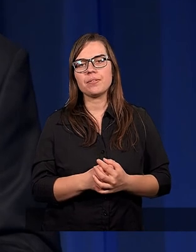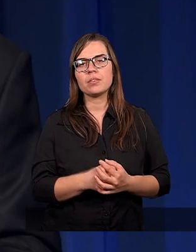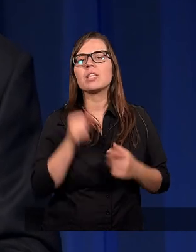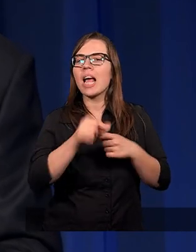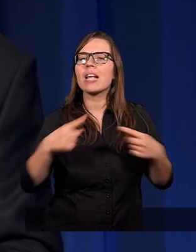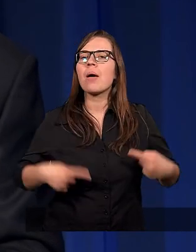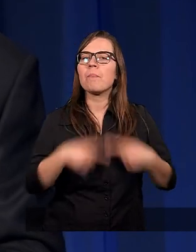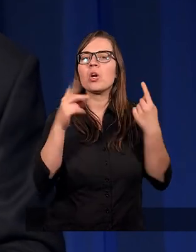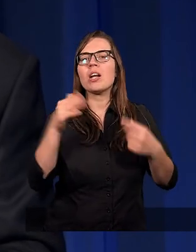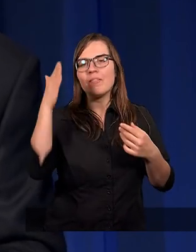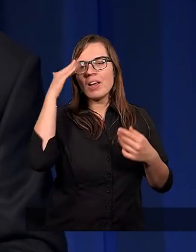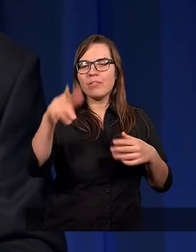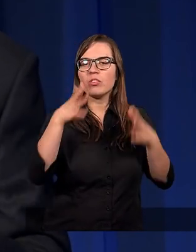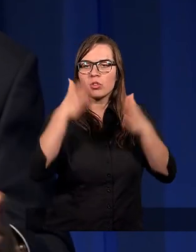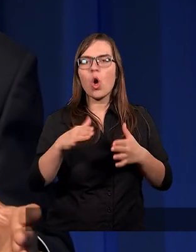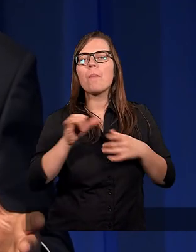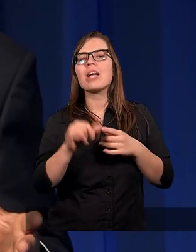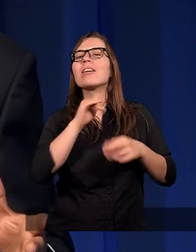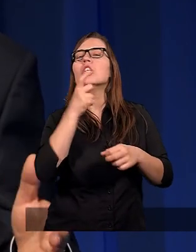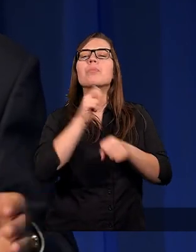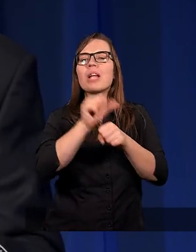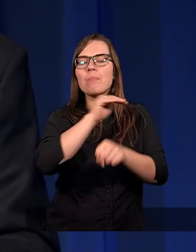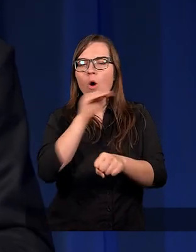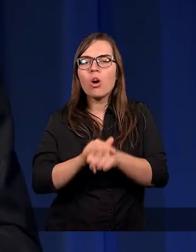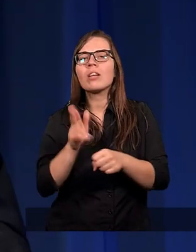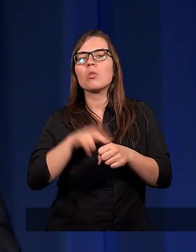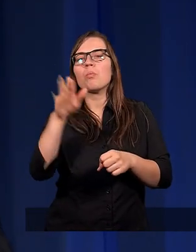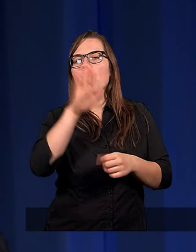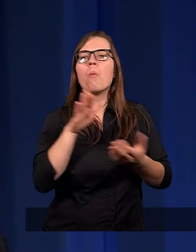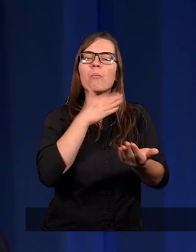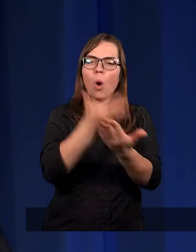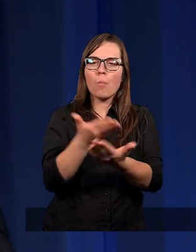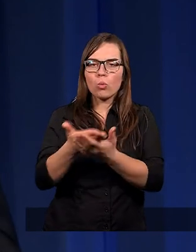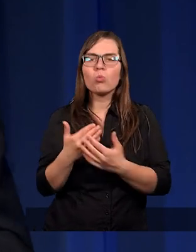Jestem przekonany, że wiem wtedy, czym jest pojednanie, które Bóg mi proponuje.